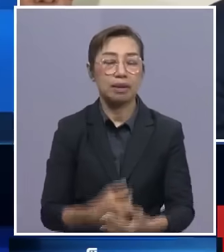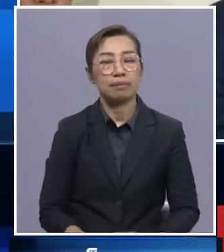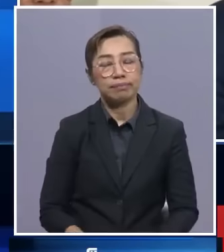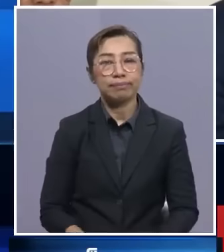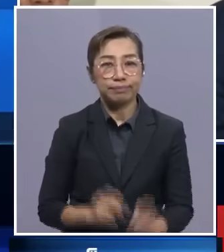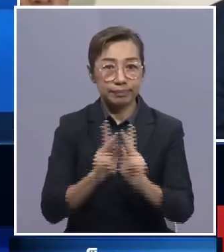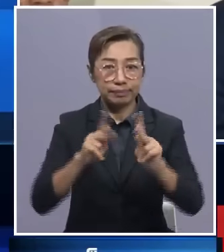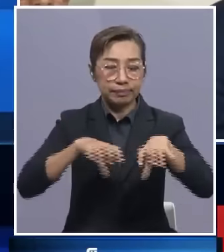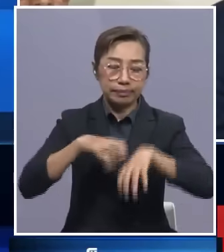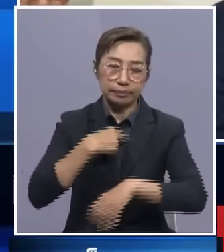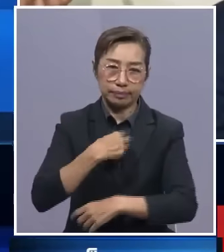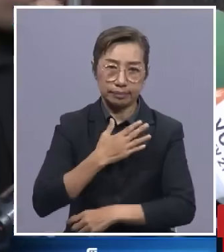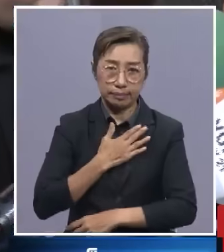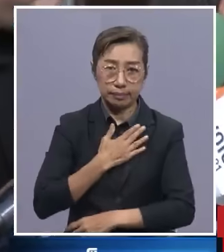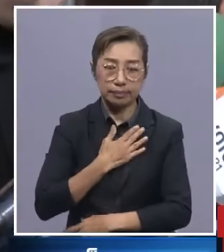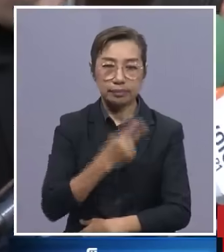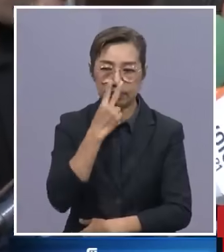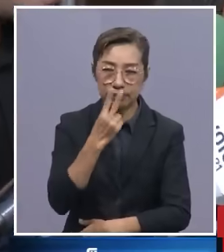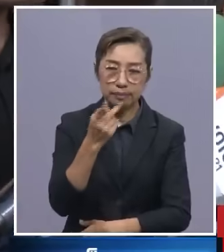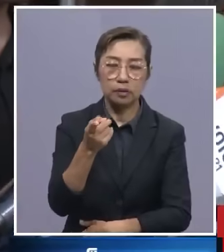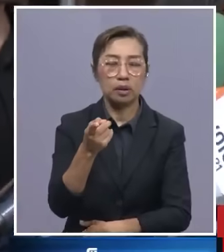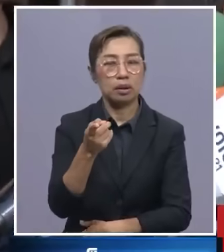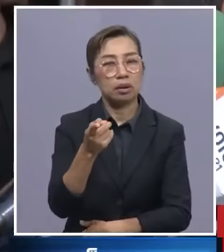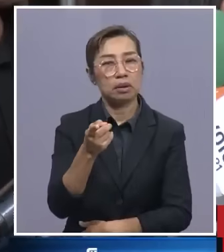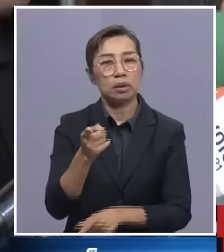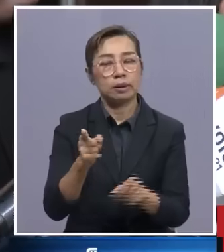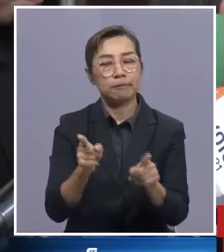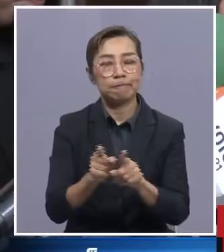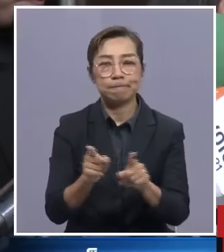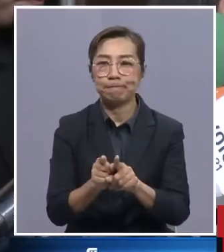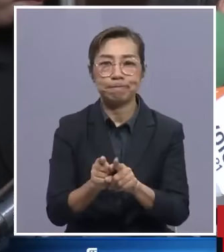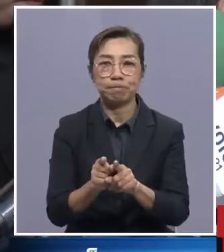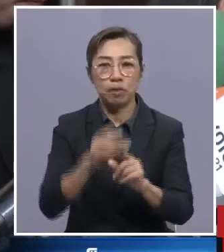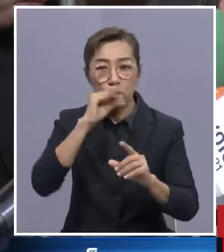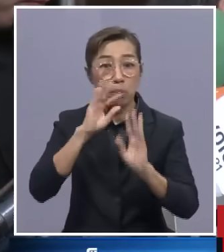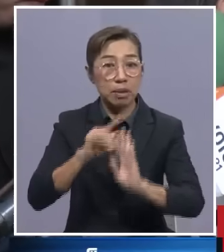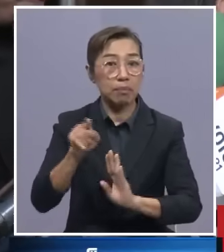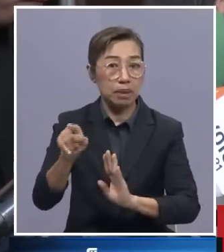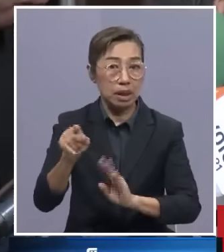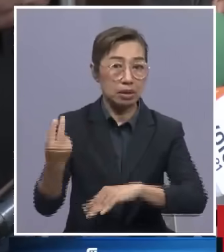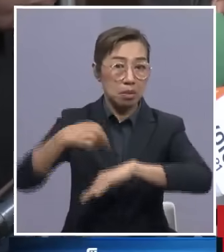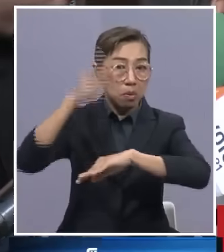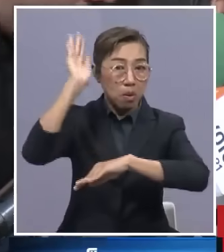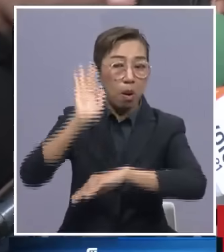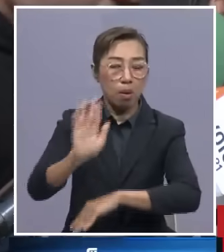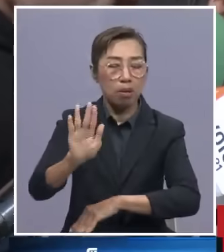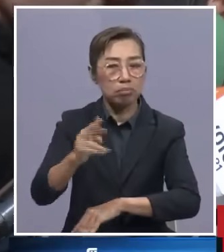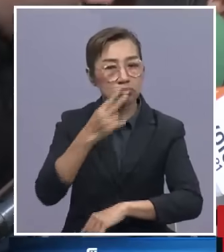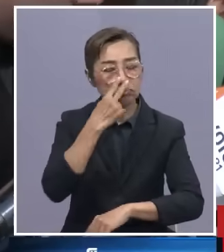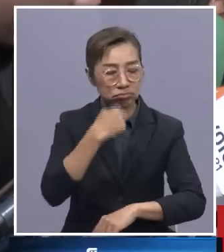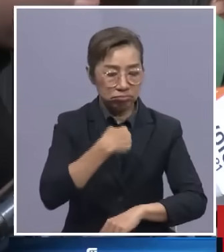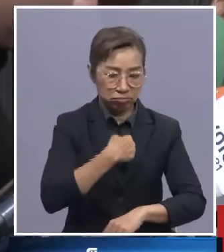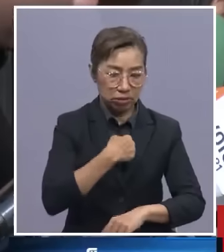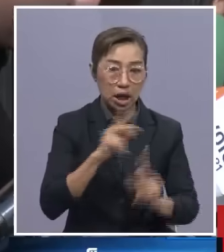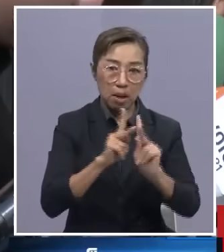ซึ่งอันเนี้ยทำให้คณะกรรมการบริหารพรรคเห็นว่าคุณการแถลงของคุณชัยยัมพวันนั้นไม่ได้เป็นไปตาม